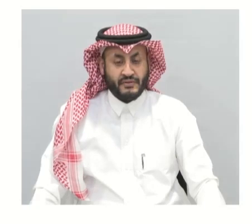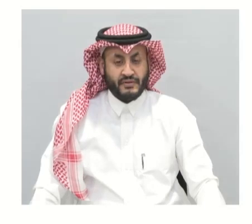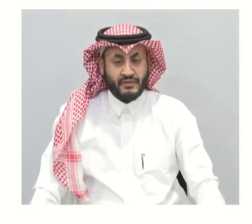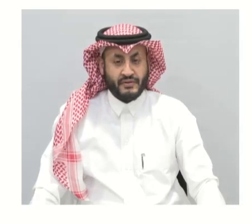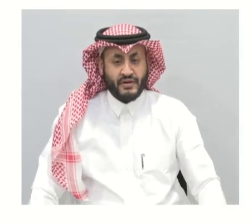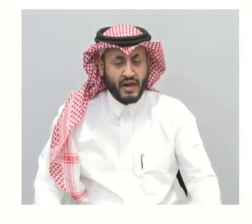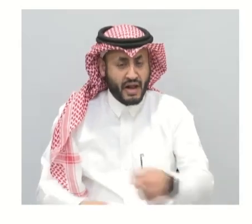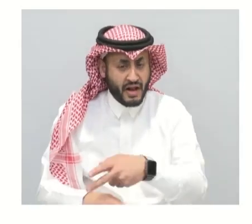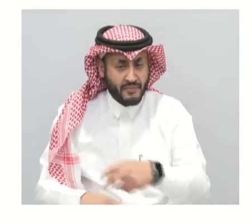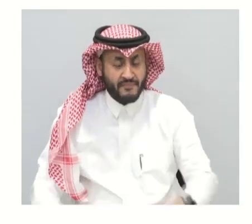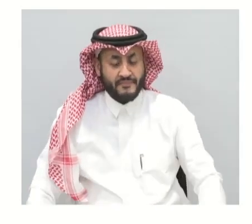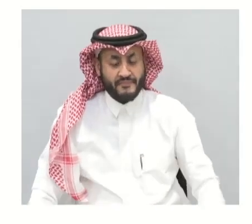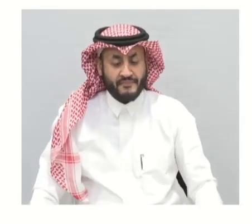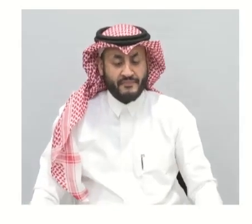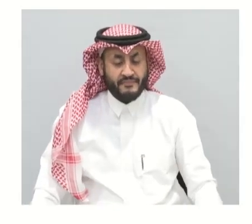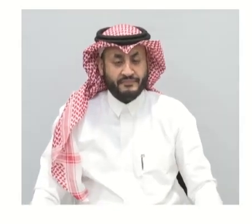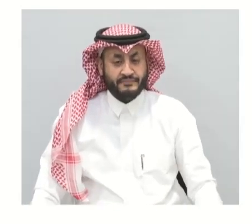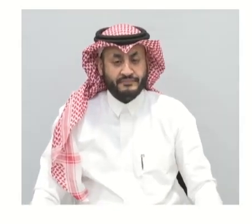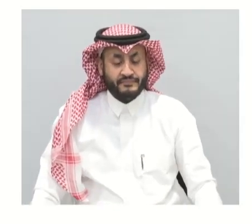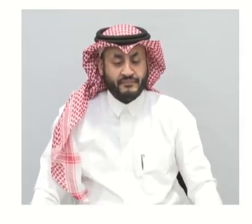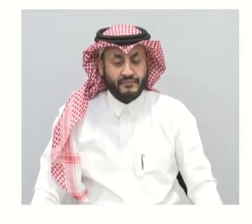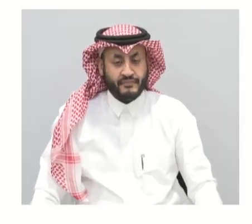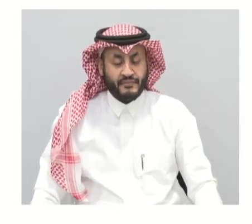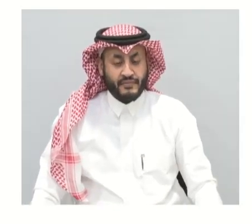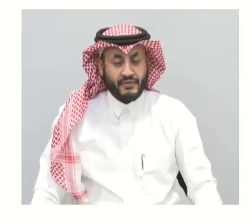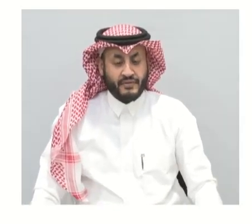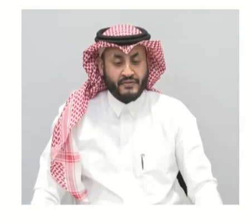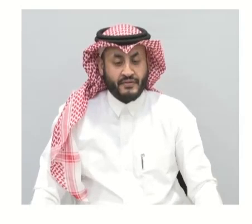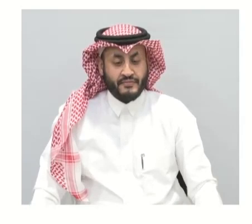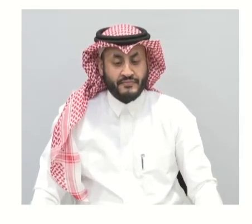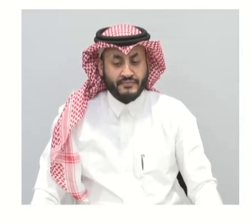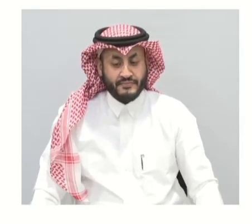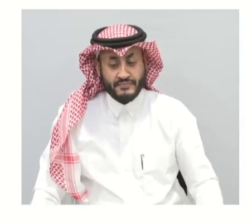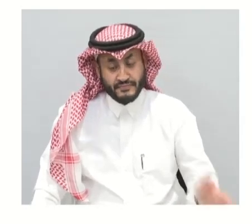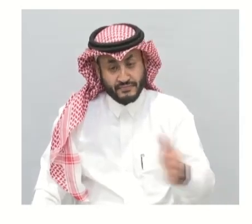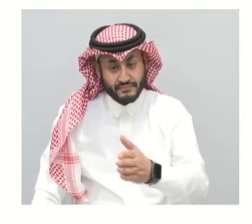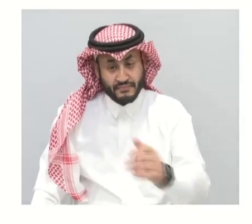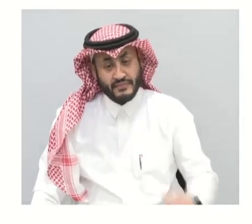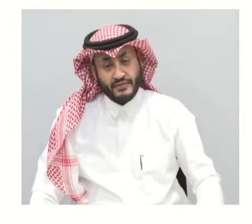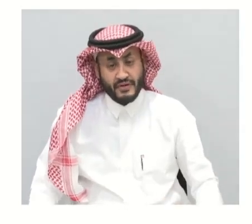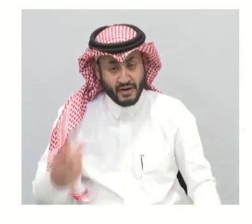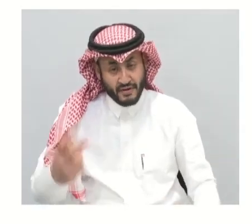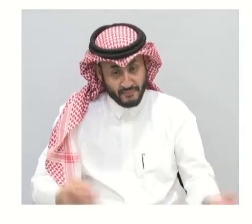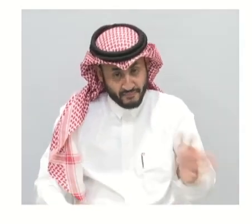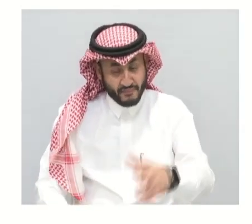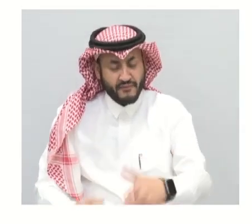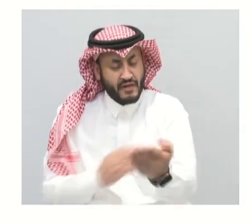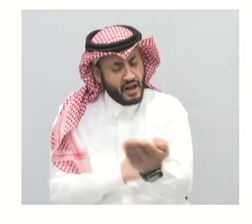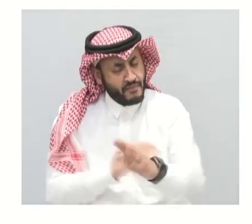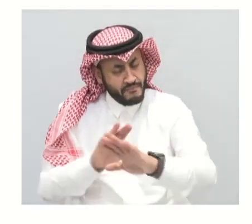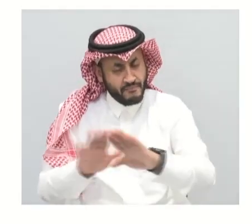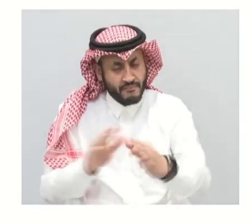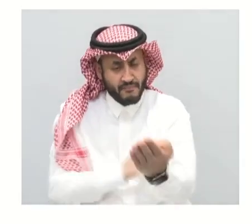للارض كذلك طالب وطالبتي تعرفنا في الدرس الثاني على ملخص اخر وقمنا باعداد